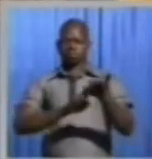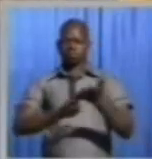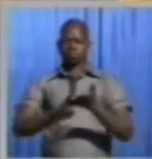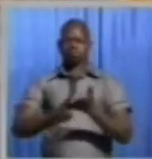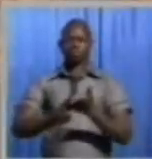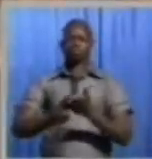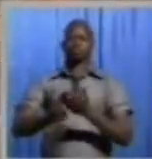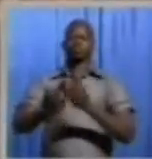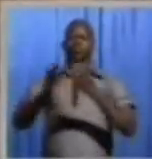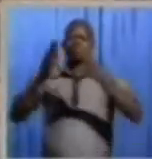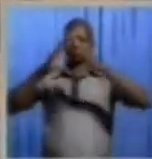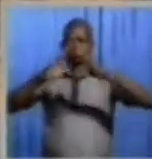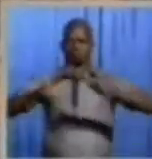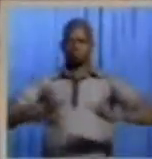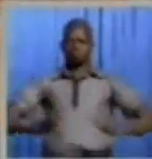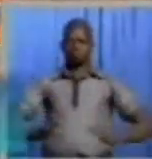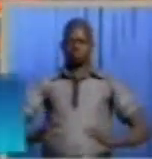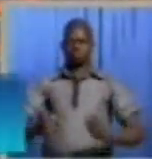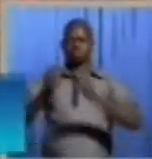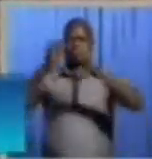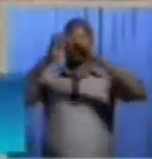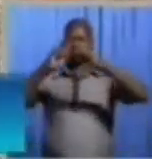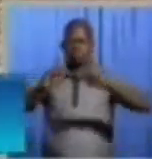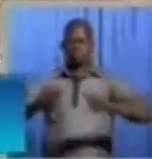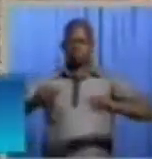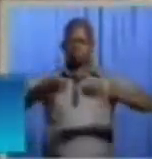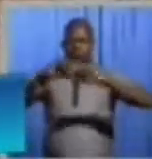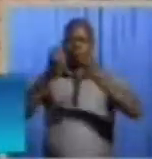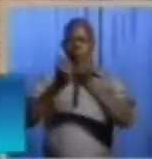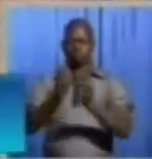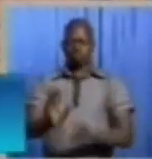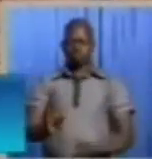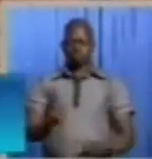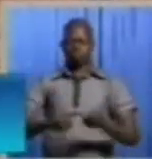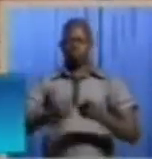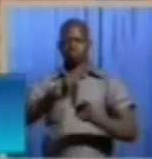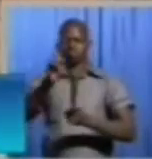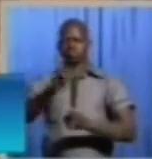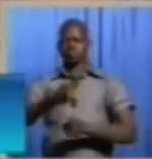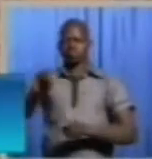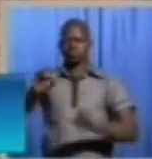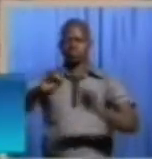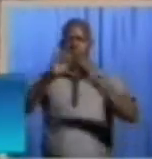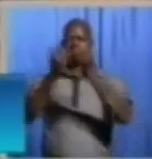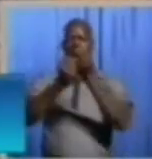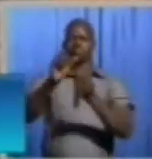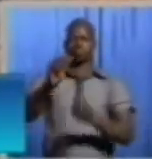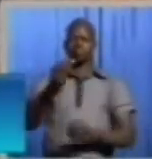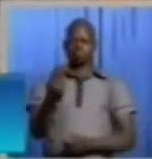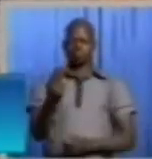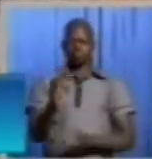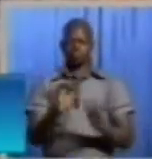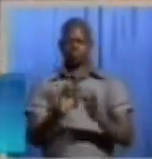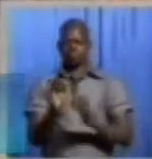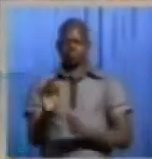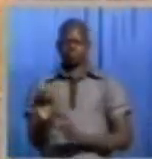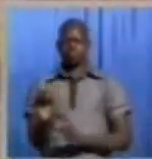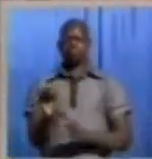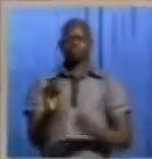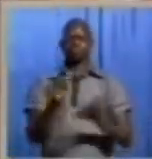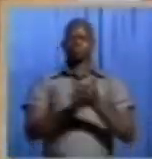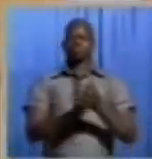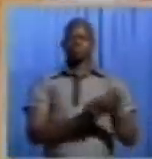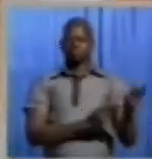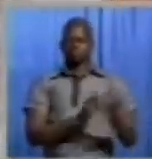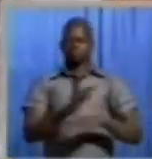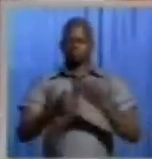de l'institution. Le siège du CNAJ se trouve à Zorona, au secteur 22 de Ouagadougou. Cependant, tout